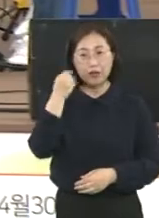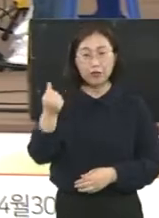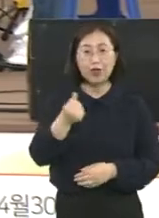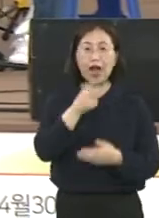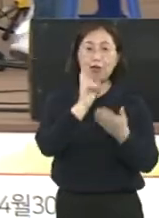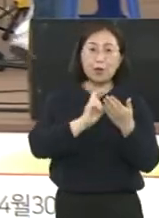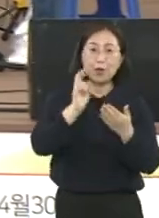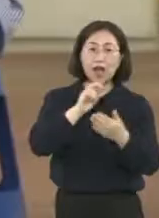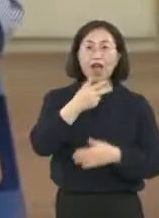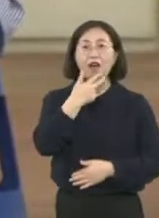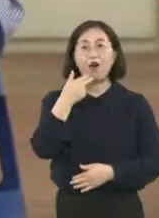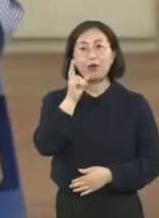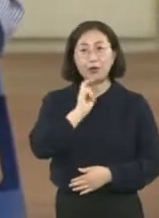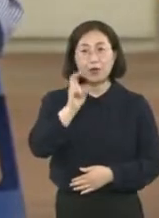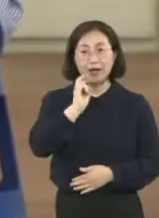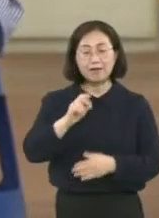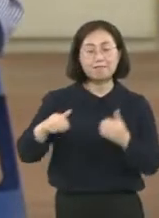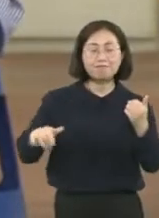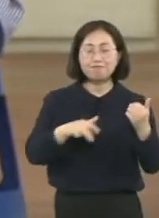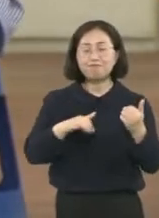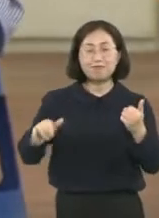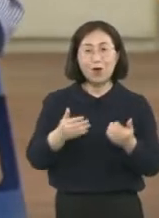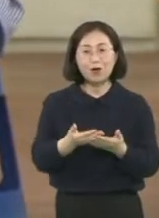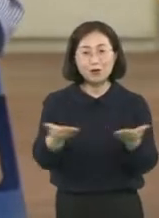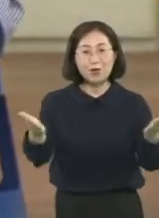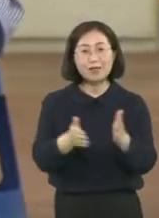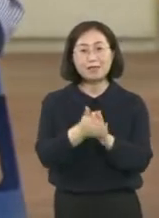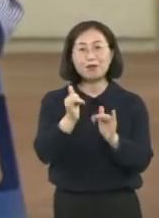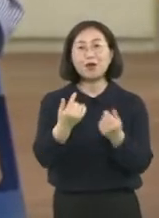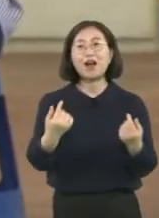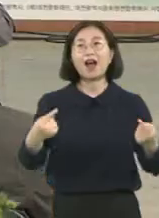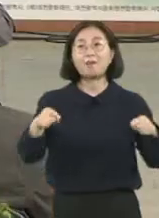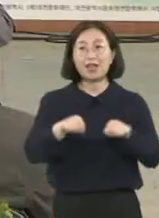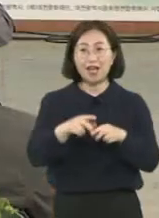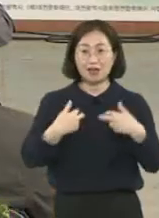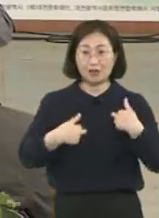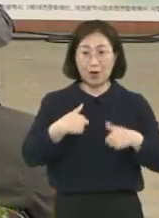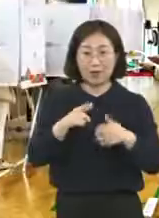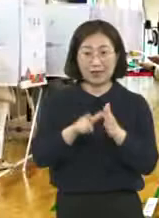등을 들려주며 시민들과 즐거운 한때를 보냈습니다.